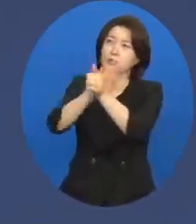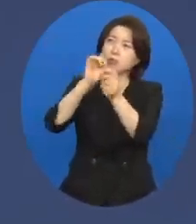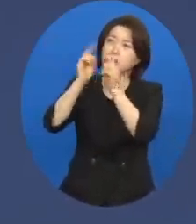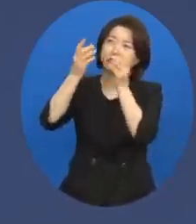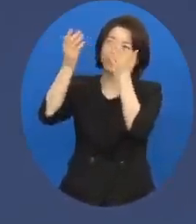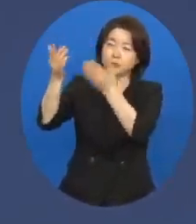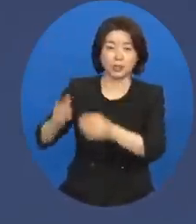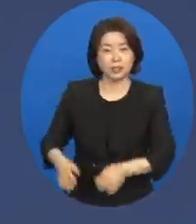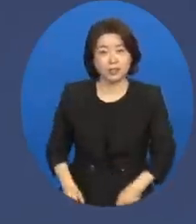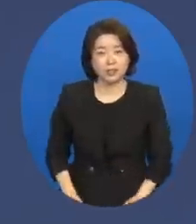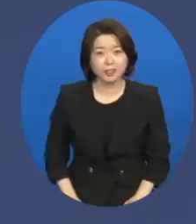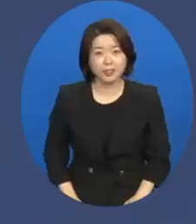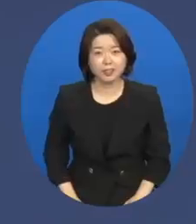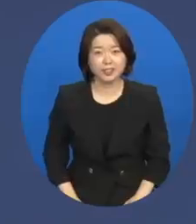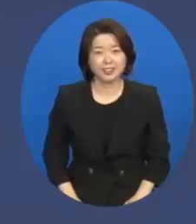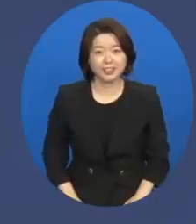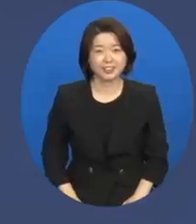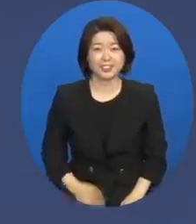드립니다.